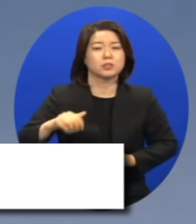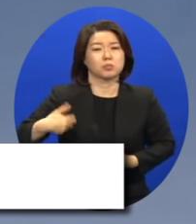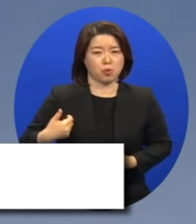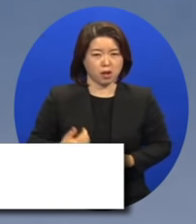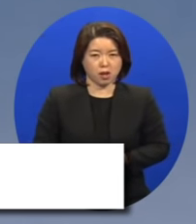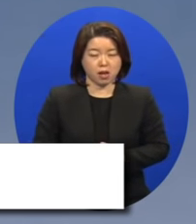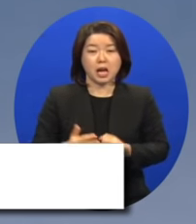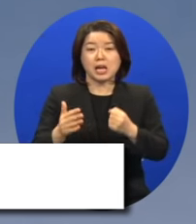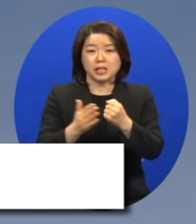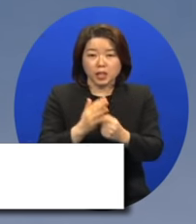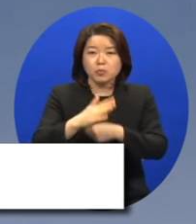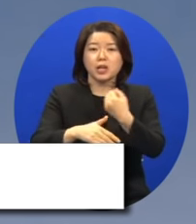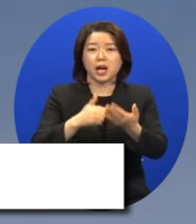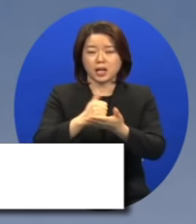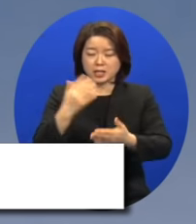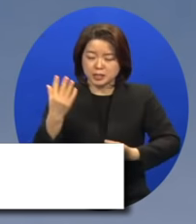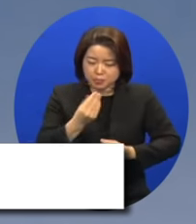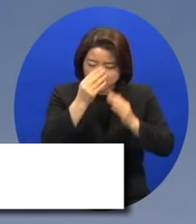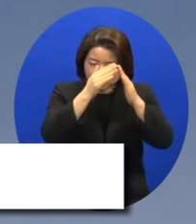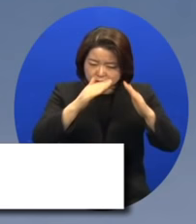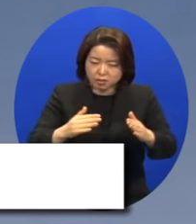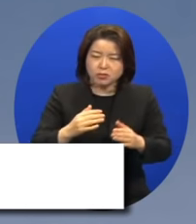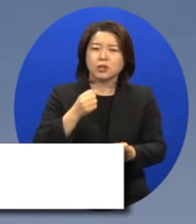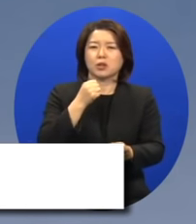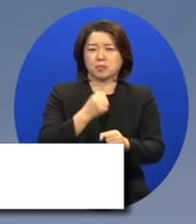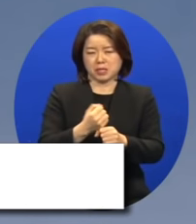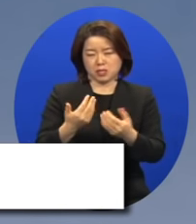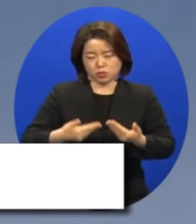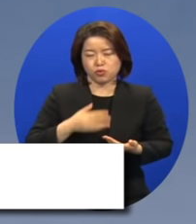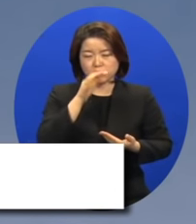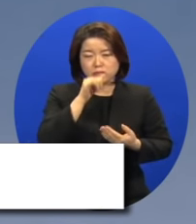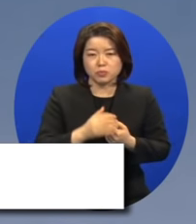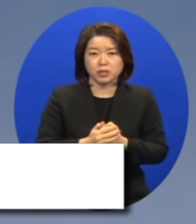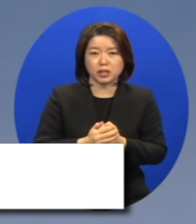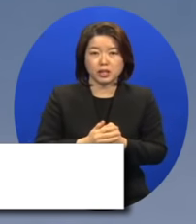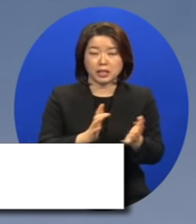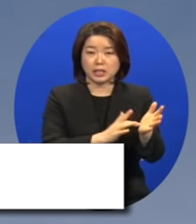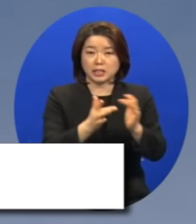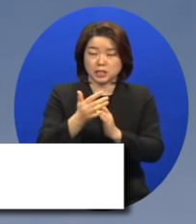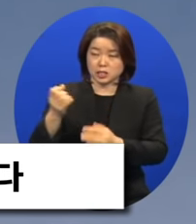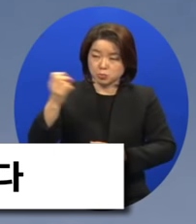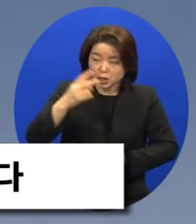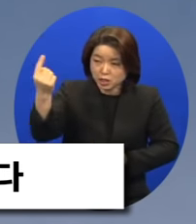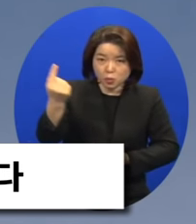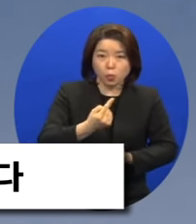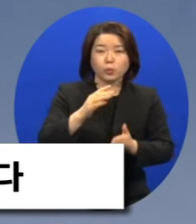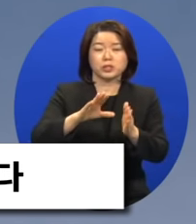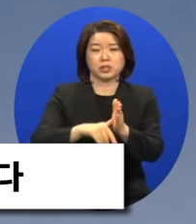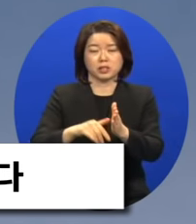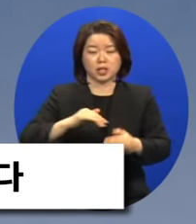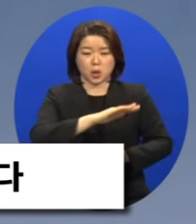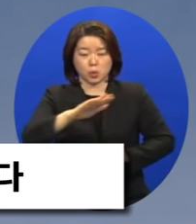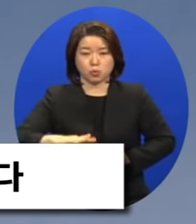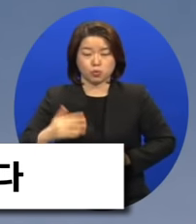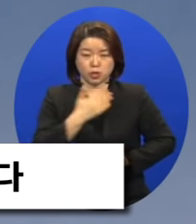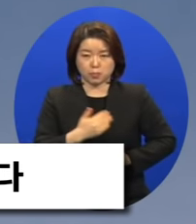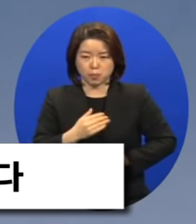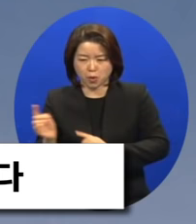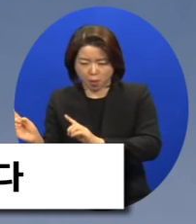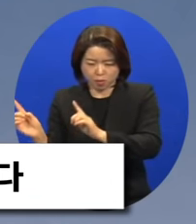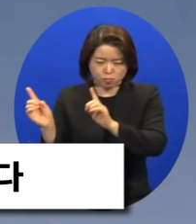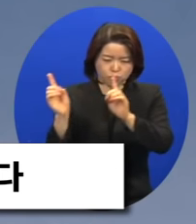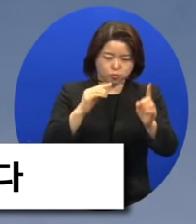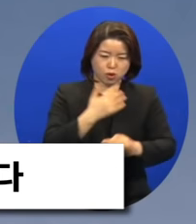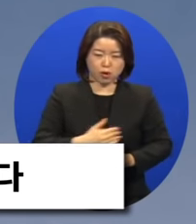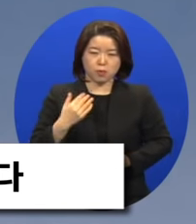은그들을자신의성전으로삼으셨습니다 .예수님께서다시오실때,우리의몸은 부활한몸으로